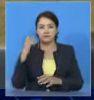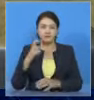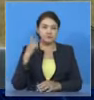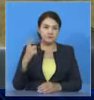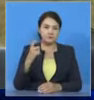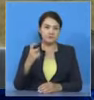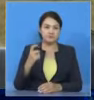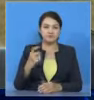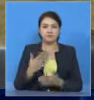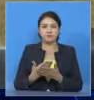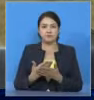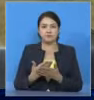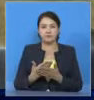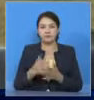қожалықтары